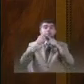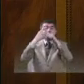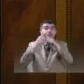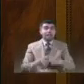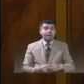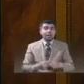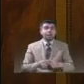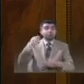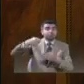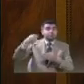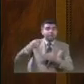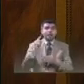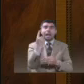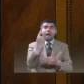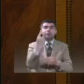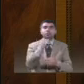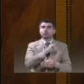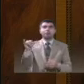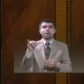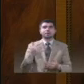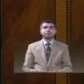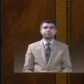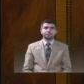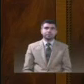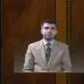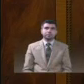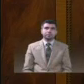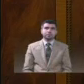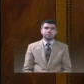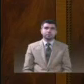لانه ما غنخلصوا ولا درهم واحد،